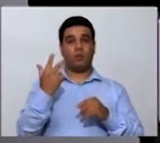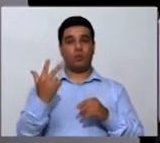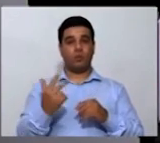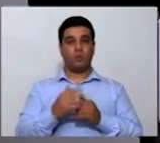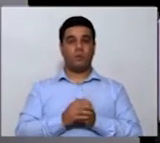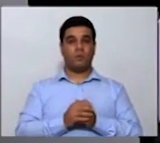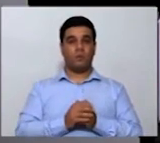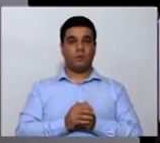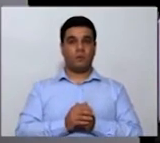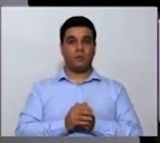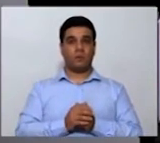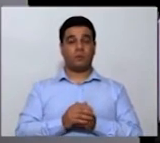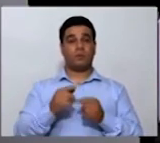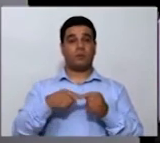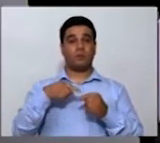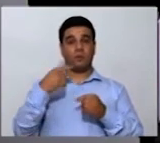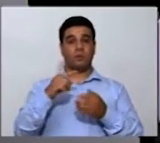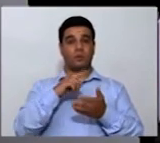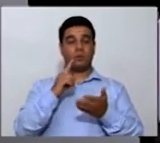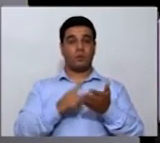3. Keyingi savol.